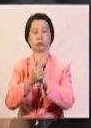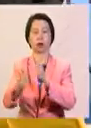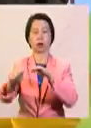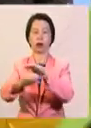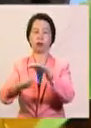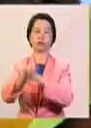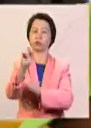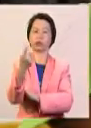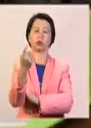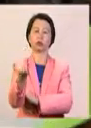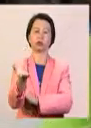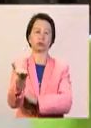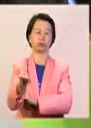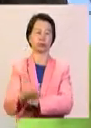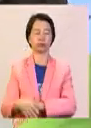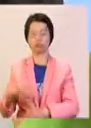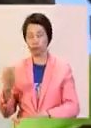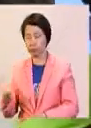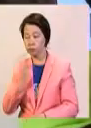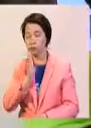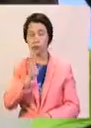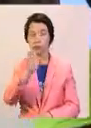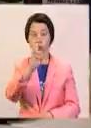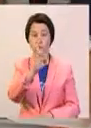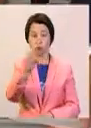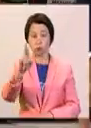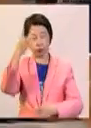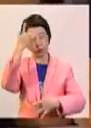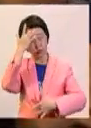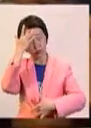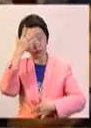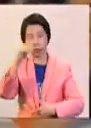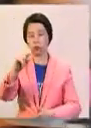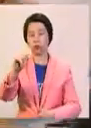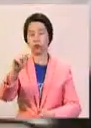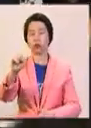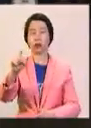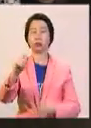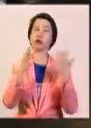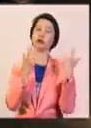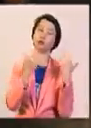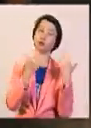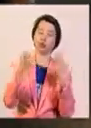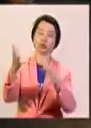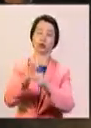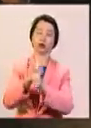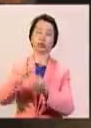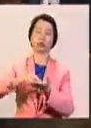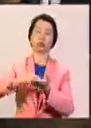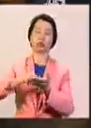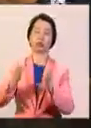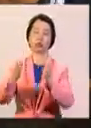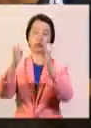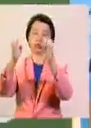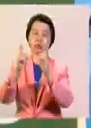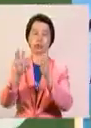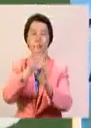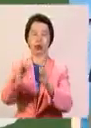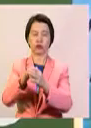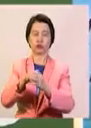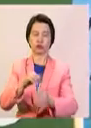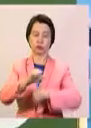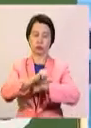utuh. Menurut beliau, lebih 7,000 pesakit di Gaza menunggu untuk mendapatkan rawatan segera termasuk